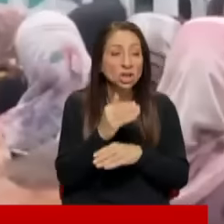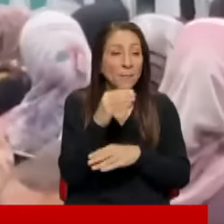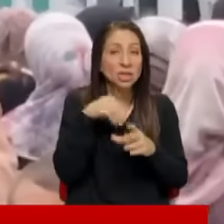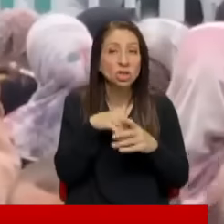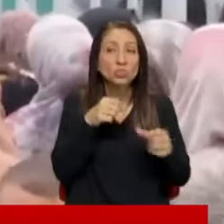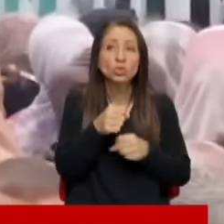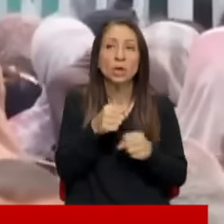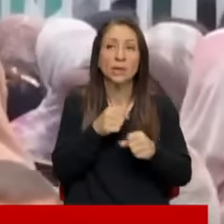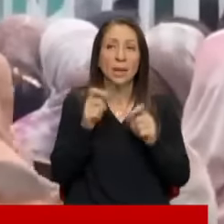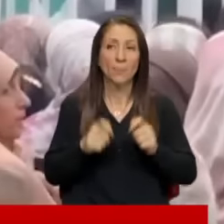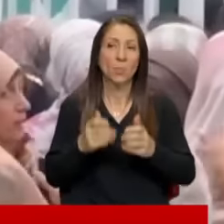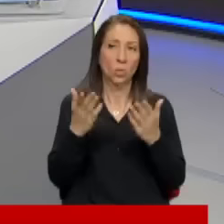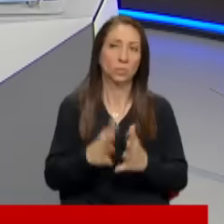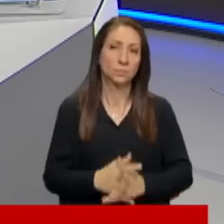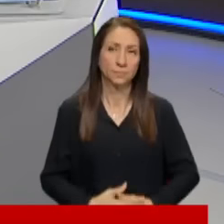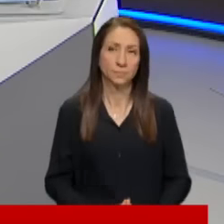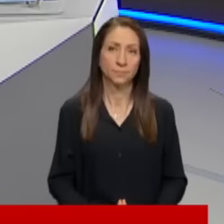veriyor.